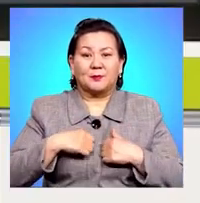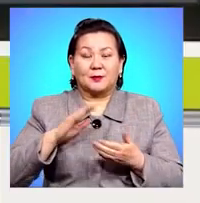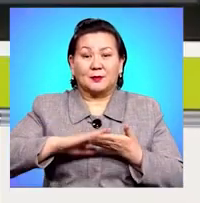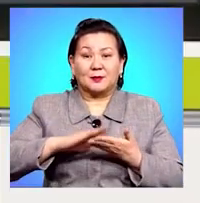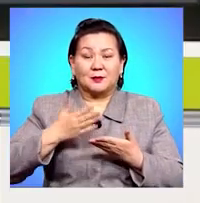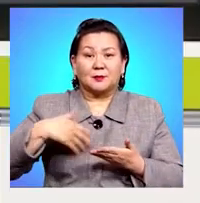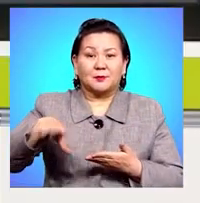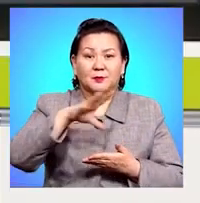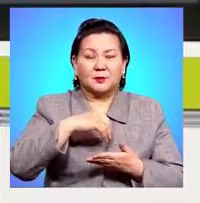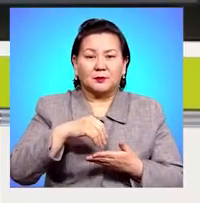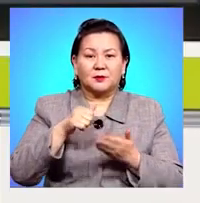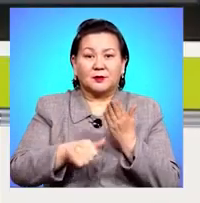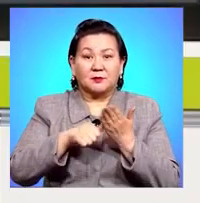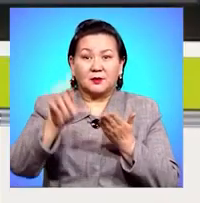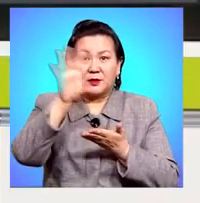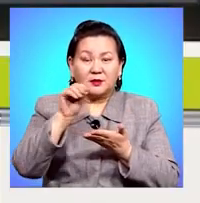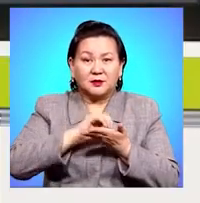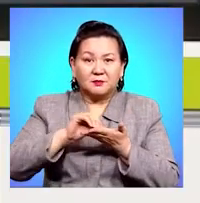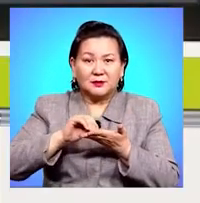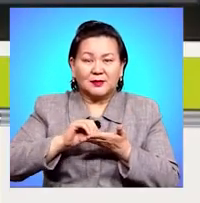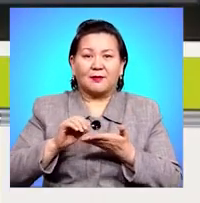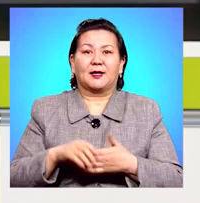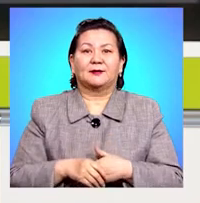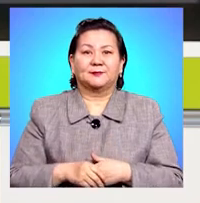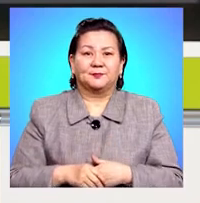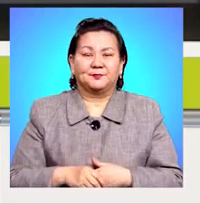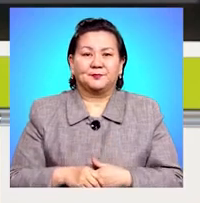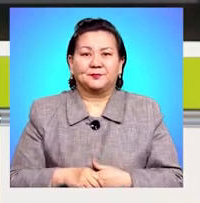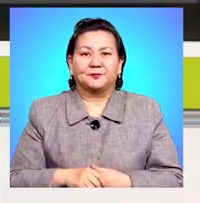яахад явцад дэвтэртээ тэмдэглэж яваарай.